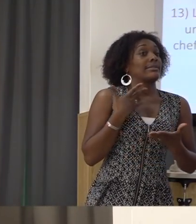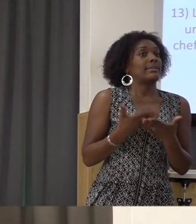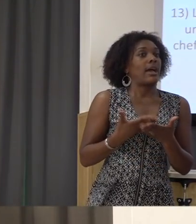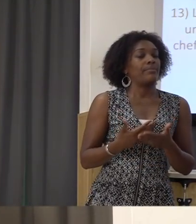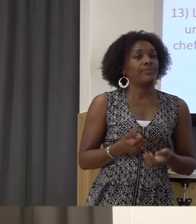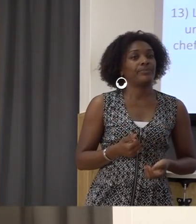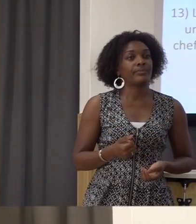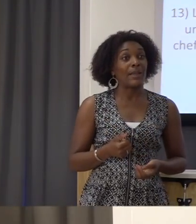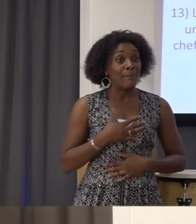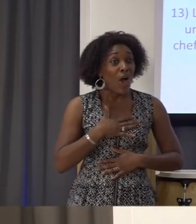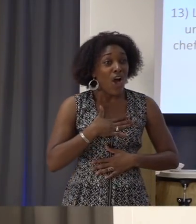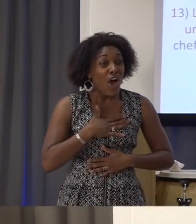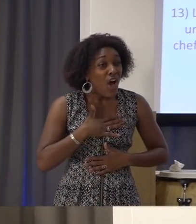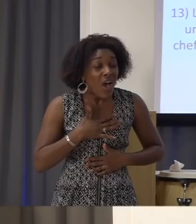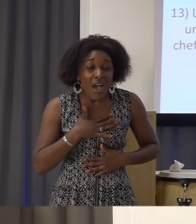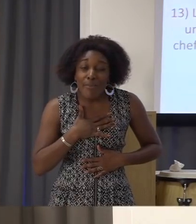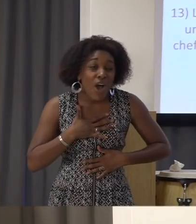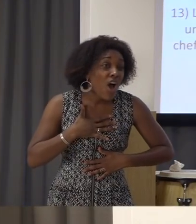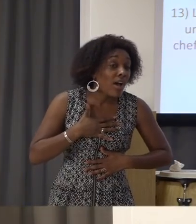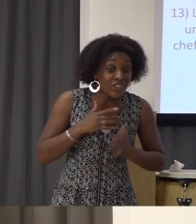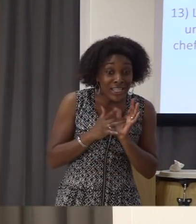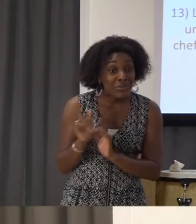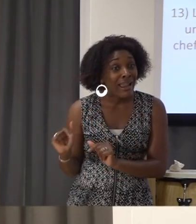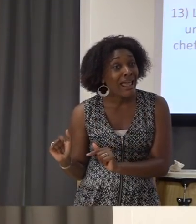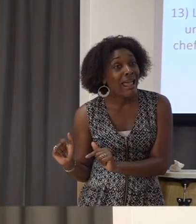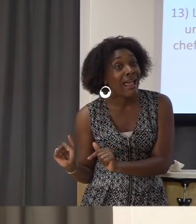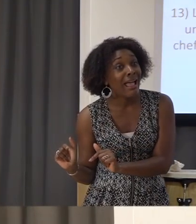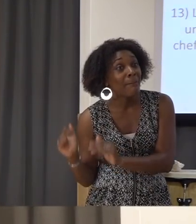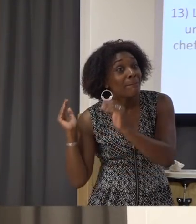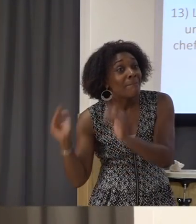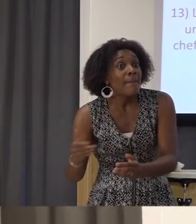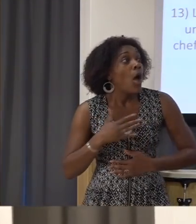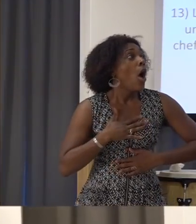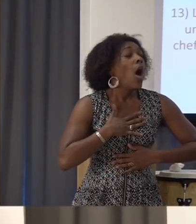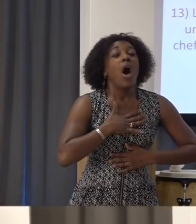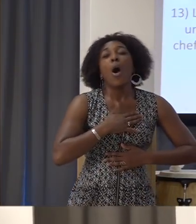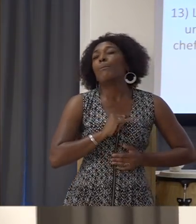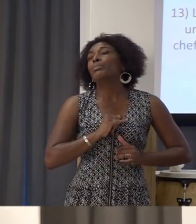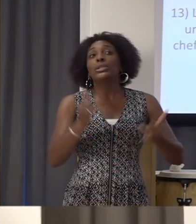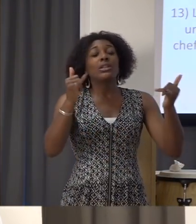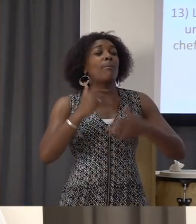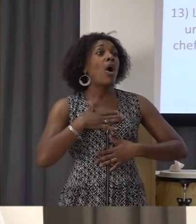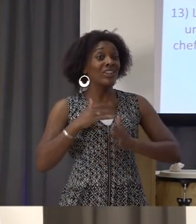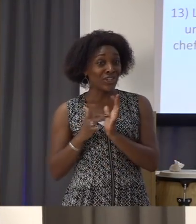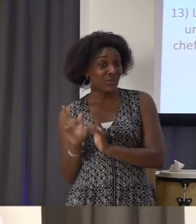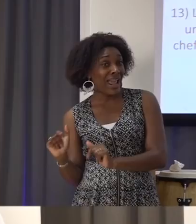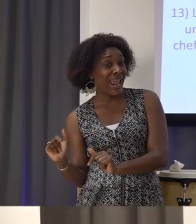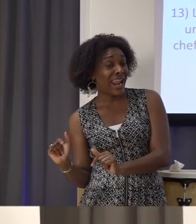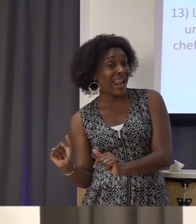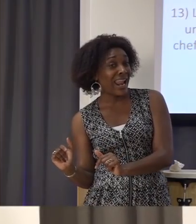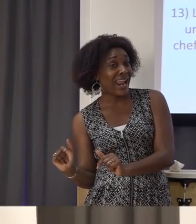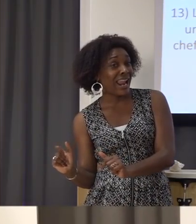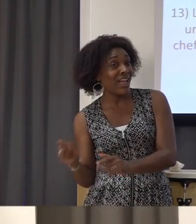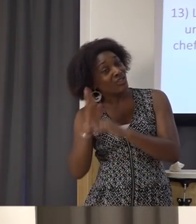Ils avaient la peur jusqu'à oublier la présence du Seigneur Jésus à leur côté. Ça